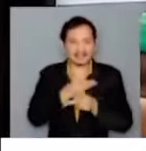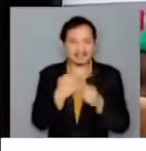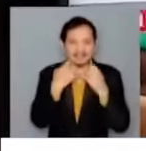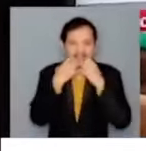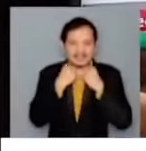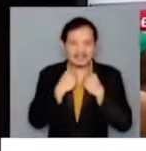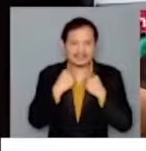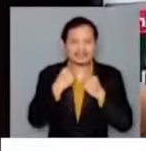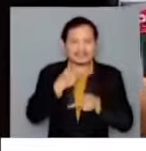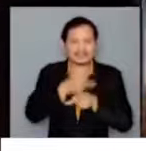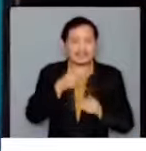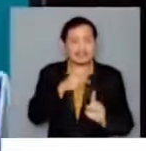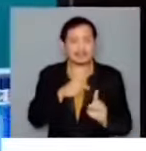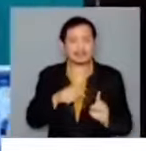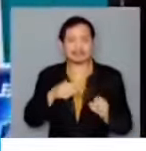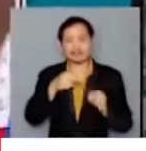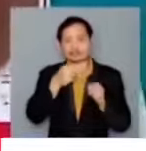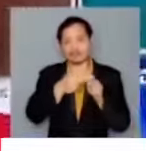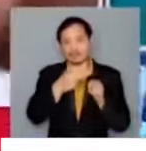Ito siya.